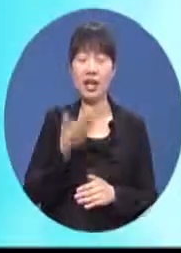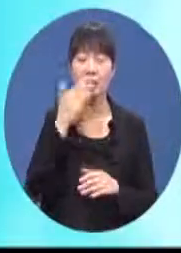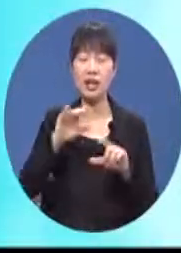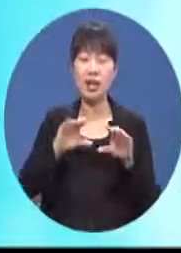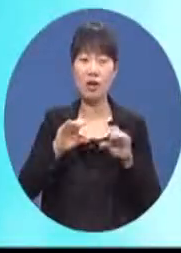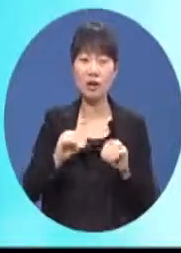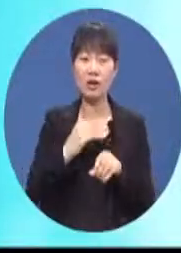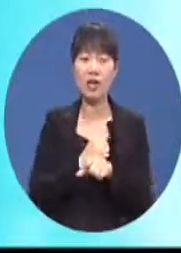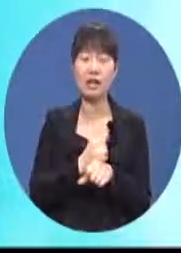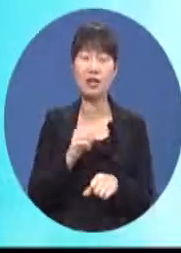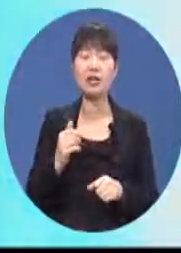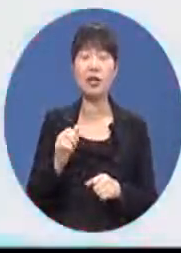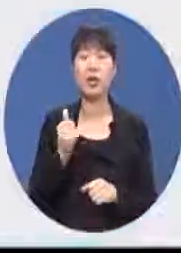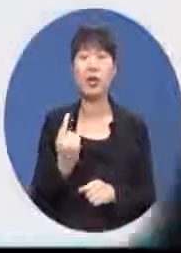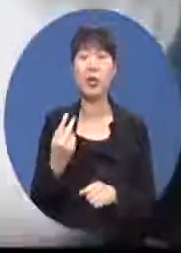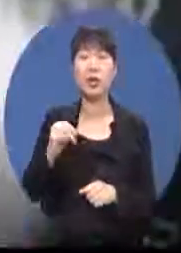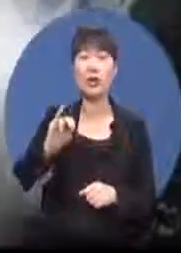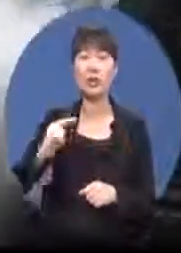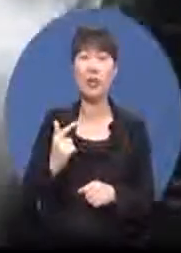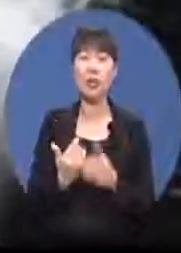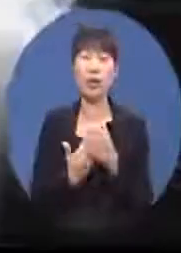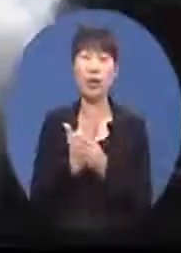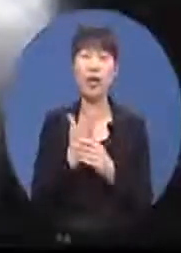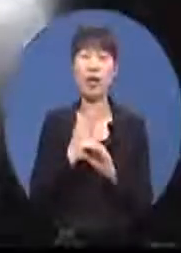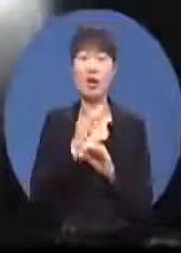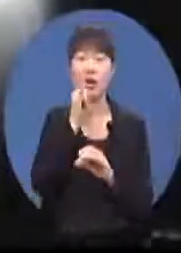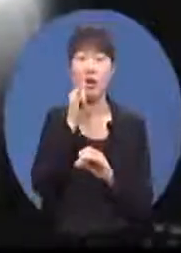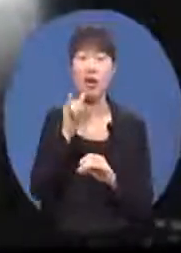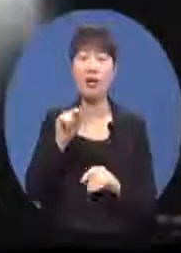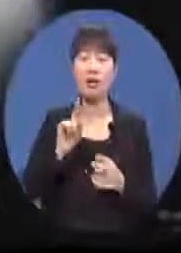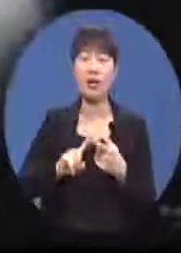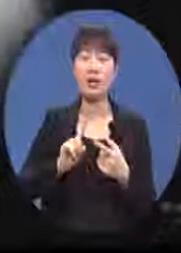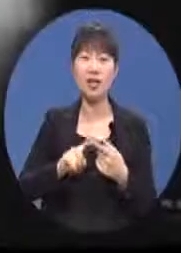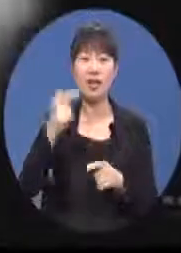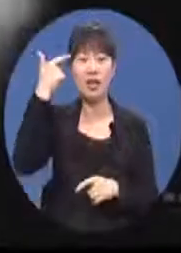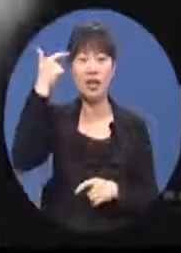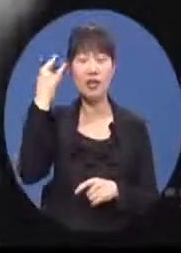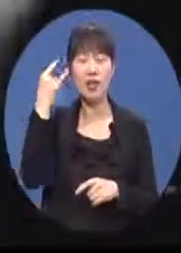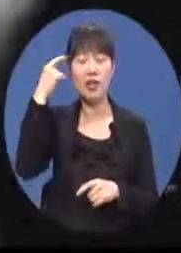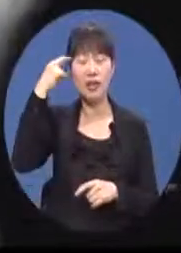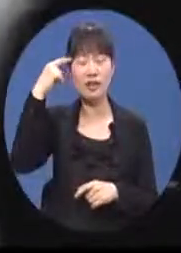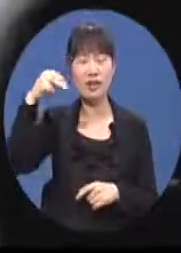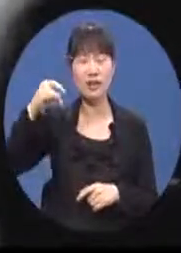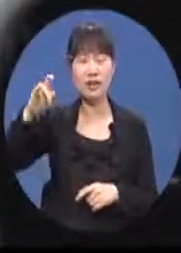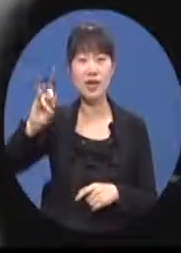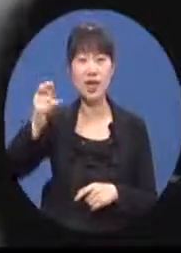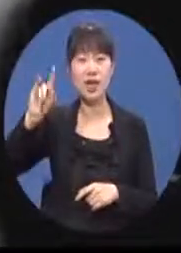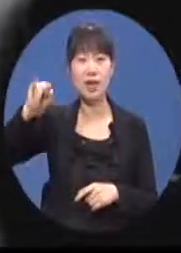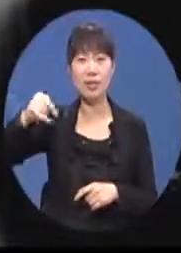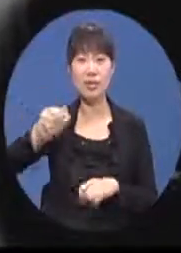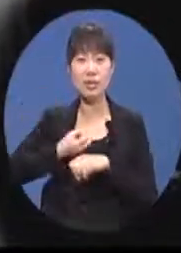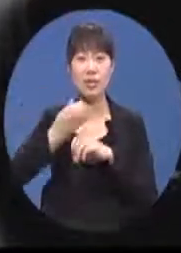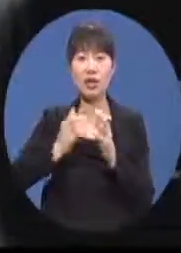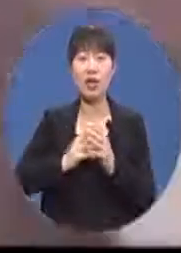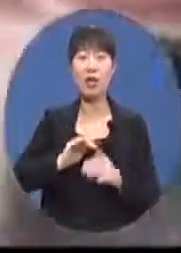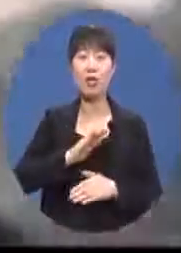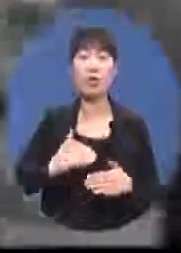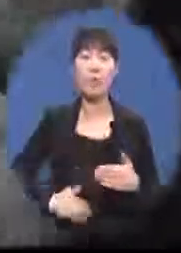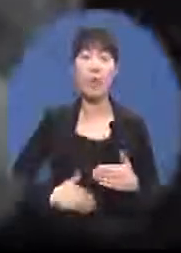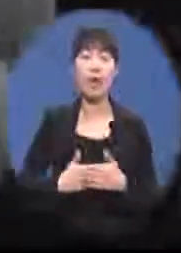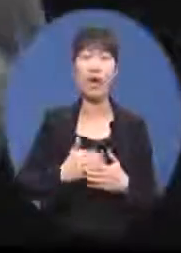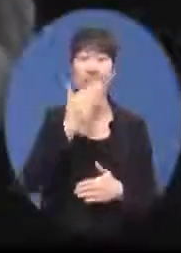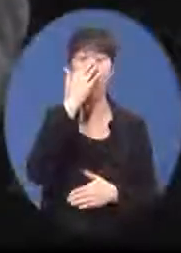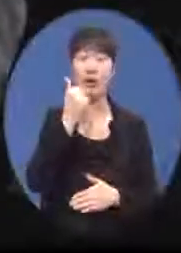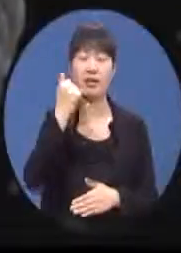렙틴이 분비되기 시작합니다. 이 호르몬이 뇌의 시상 하부에 전달되면 우리는 비로소 배가